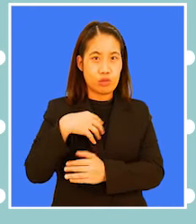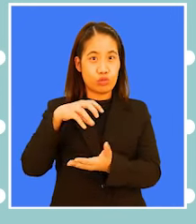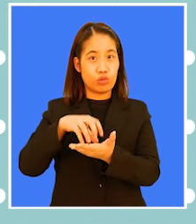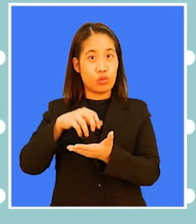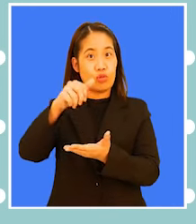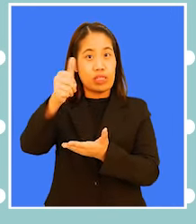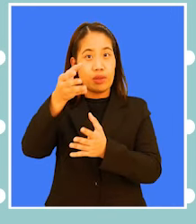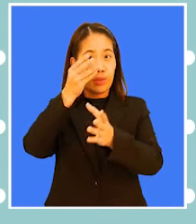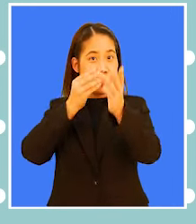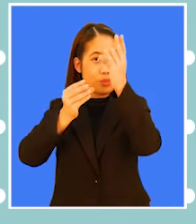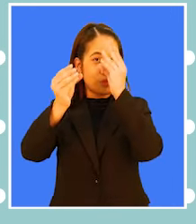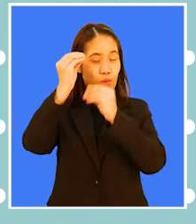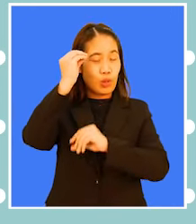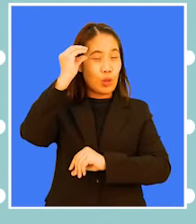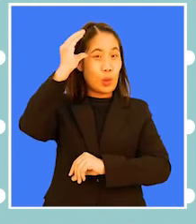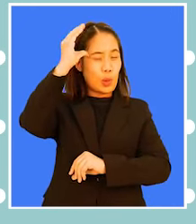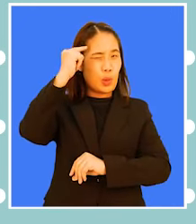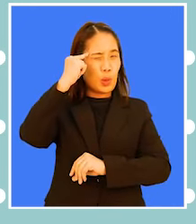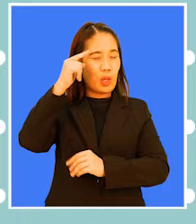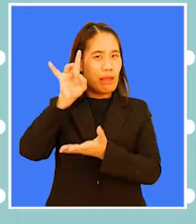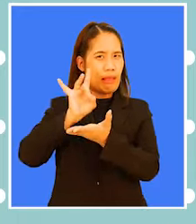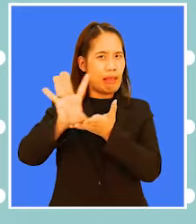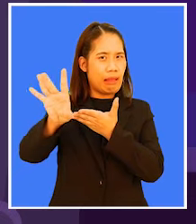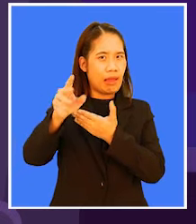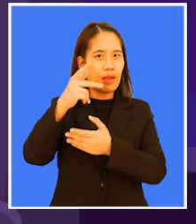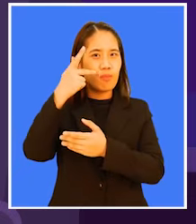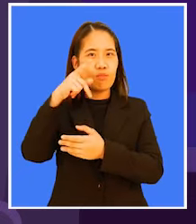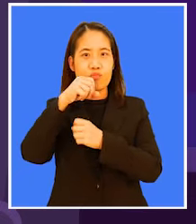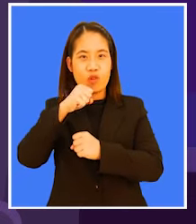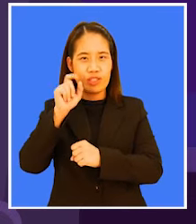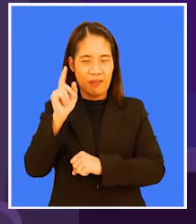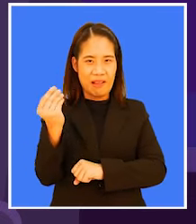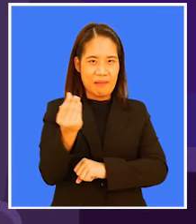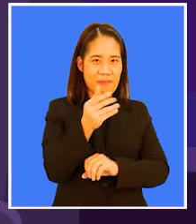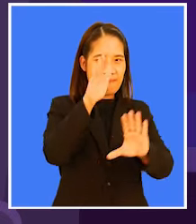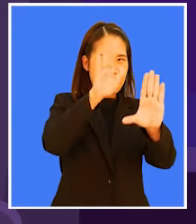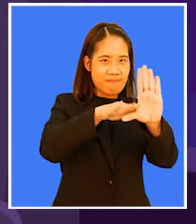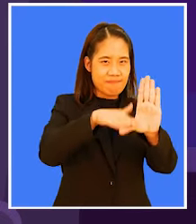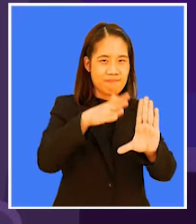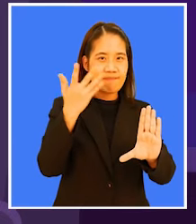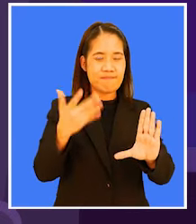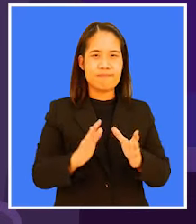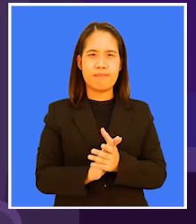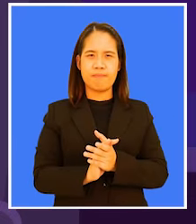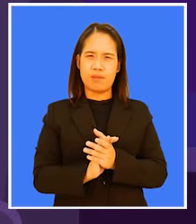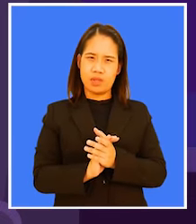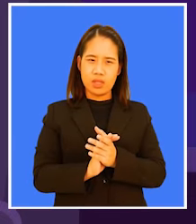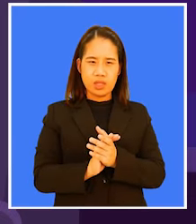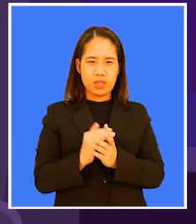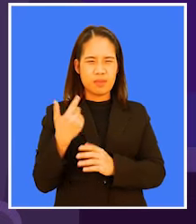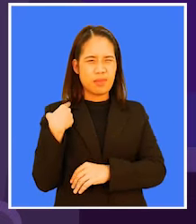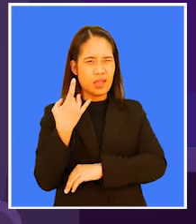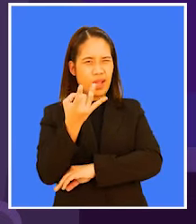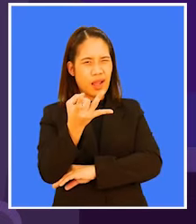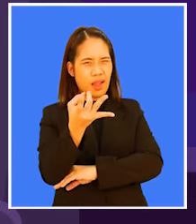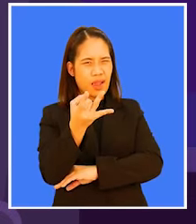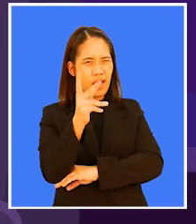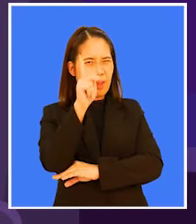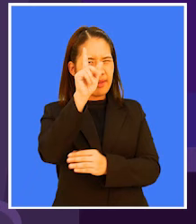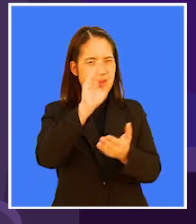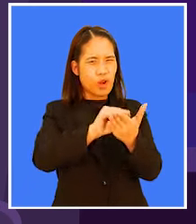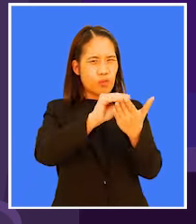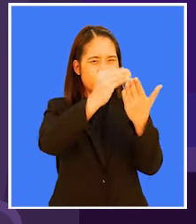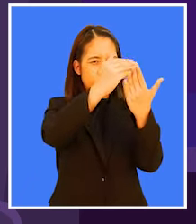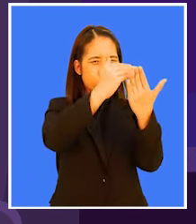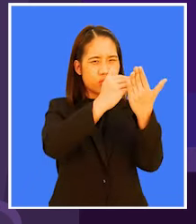คดีจะได้เรียนรู้สูตรกำจัดคุณปู่คู่แข่งนั่นด้วยต้องรีบสมัครแล้วล่ะเอ๊ะมีให้กรอกข้อมูลอะไรด้ว